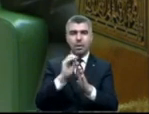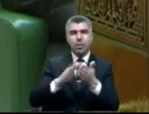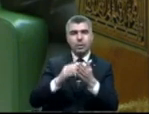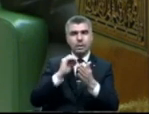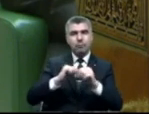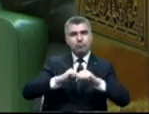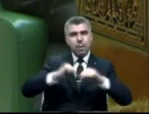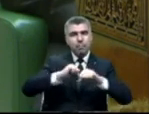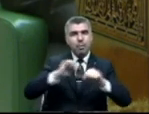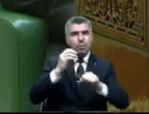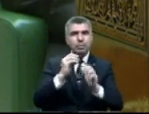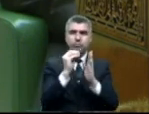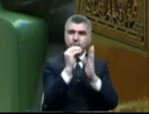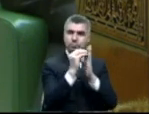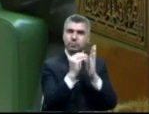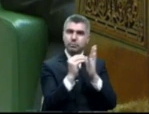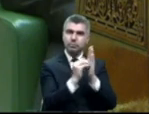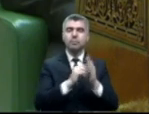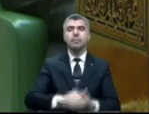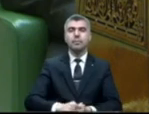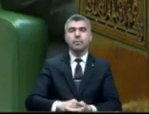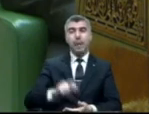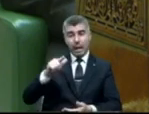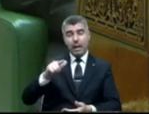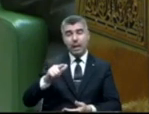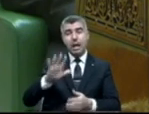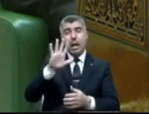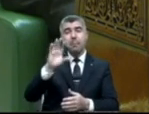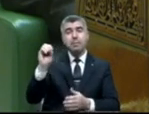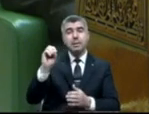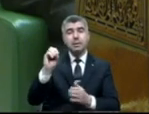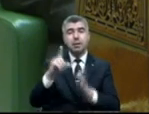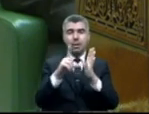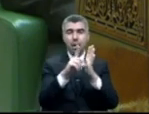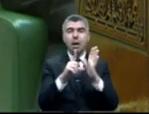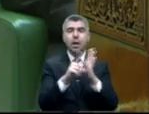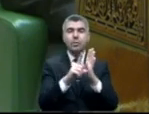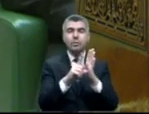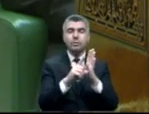المجال النووي والإشعاعي، وهناك أكثر من 50 مستنظمة لتنزيل هذا القانون